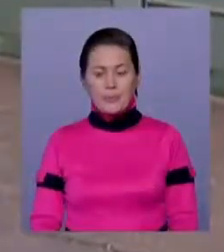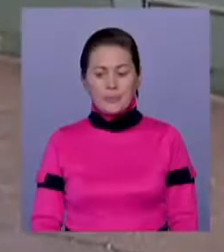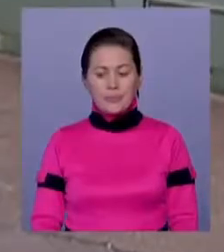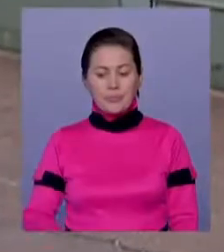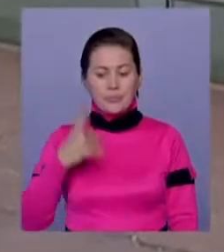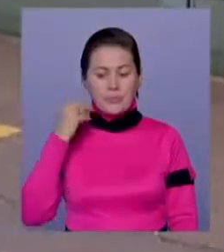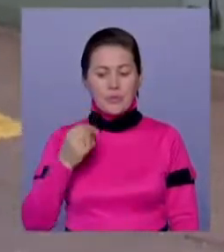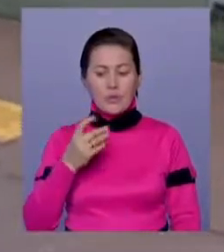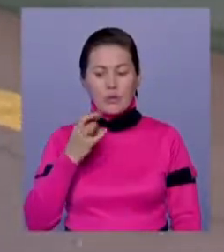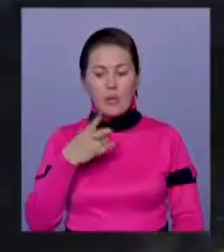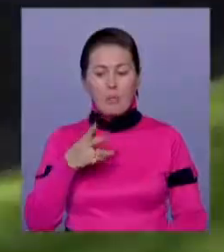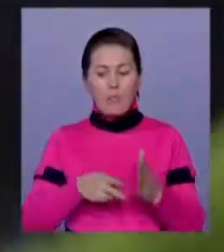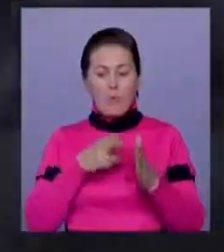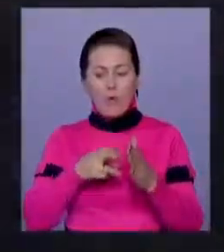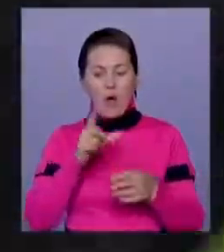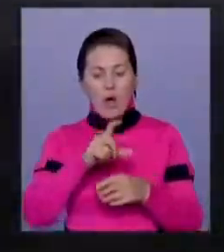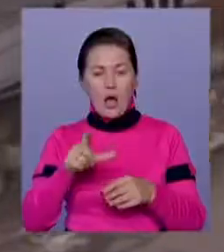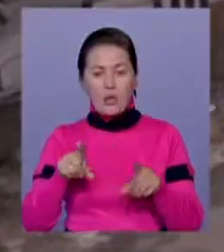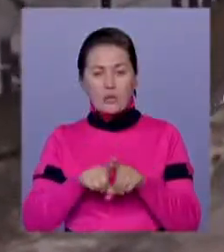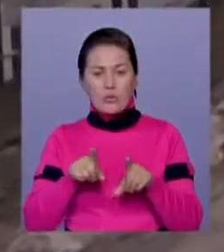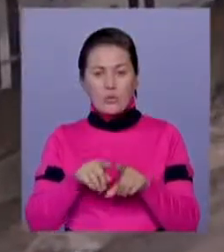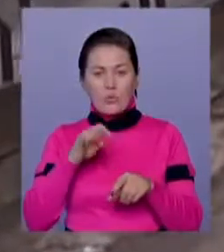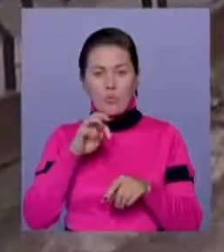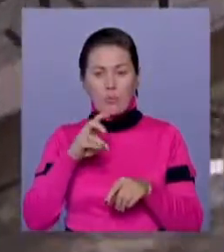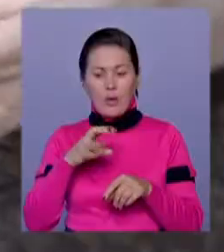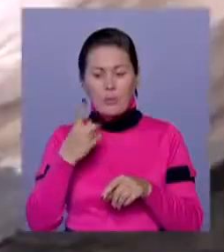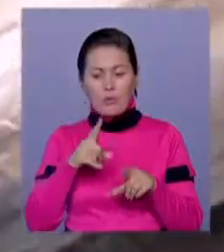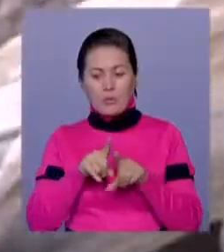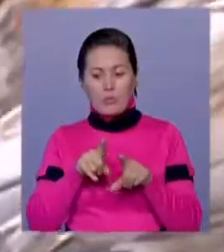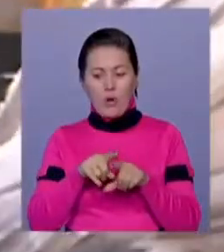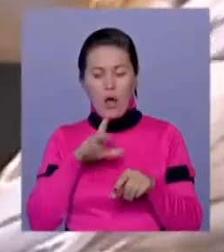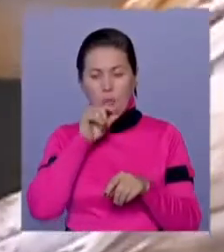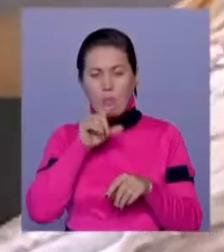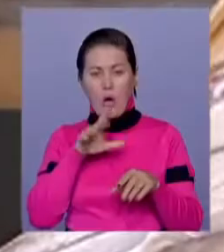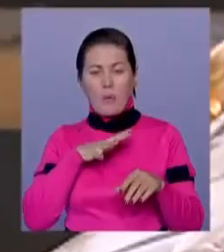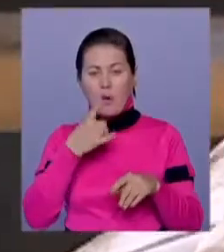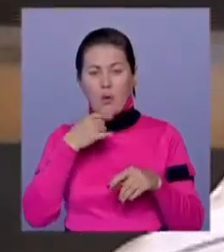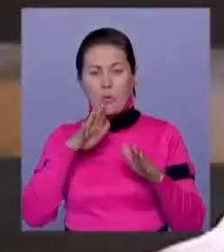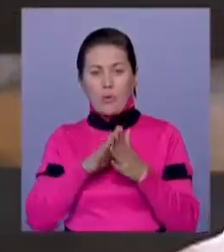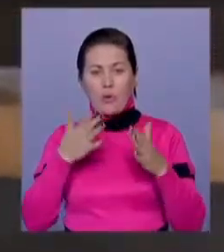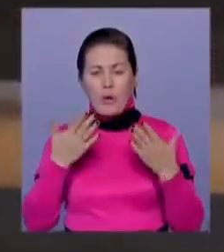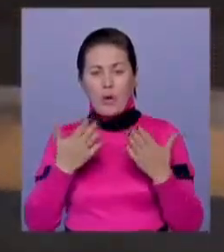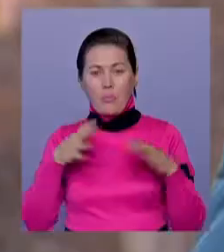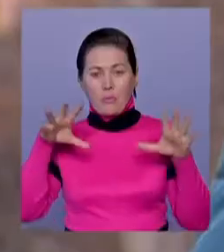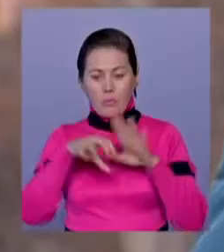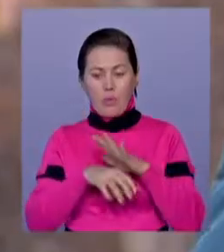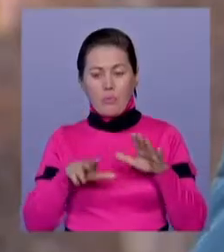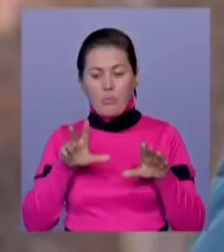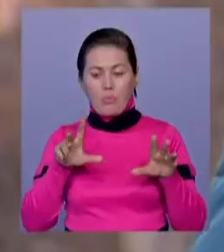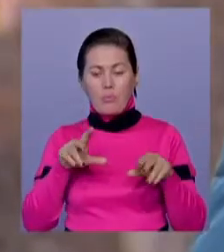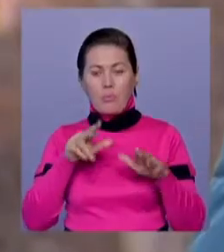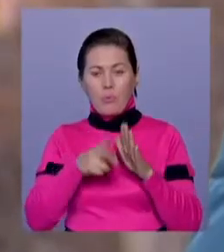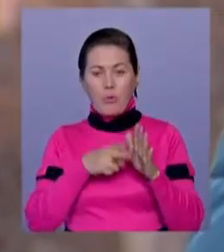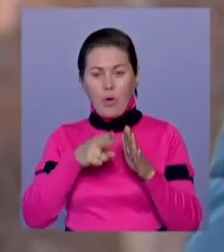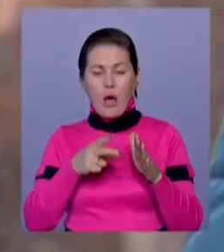Алматы Қостанай пойызының жолаушылары купеден алып бір қазанды байқады. Қызыл кітапқа енген қос пойызға қалай тап болды, мен